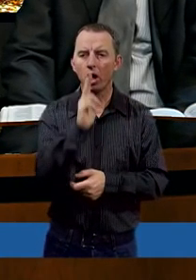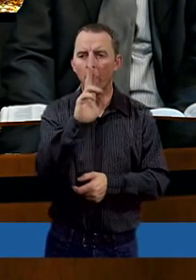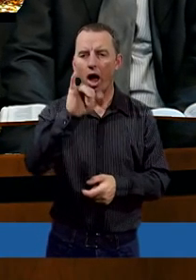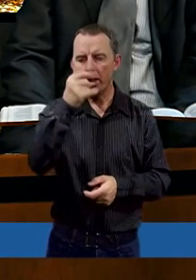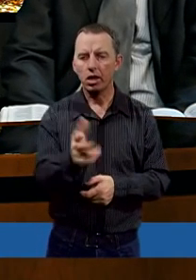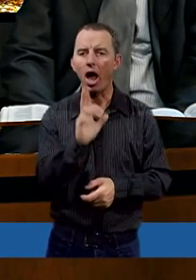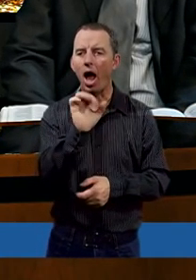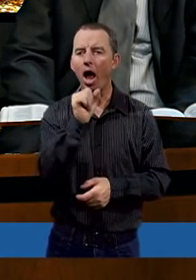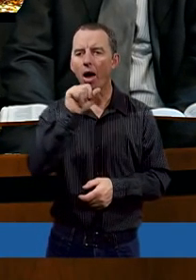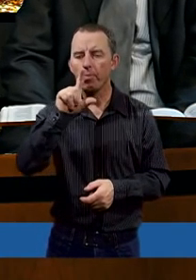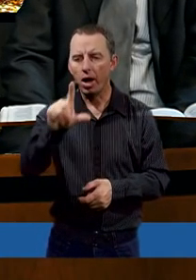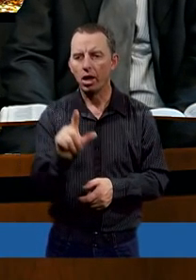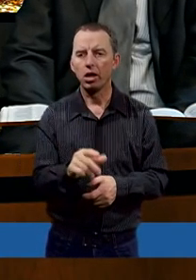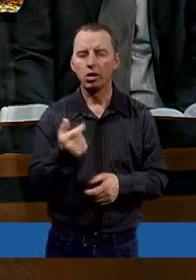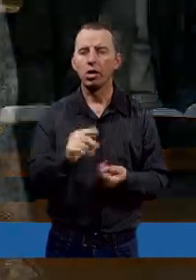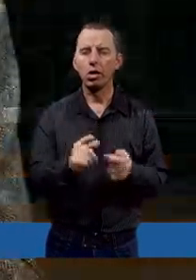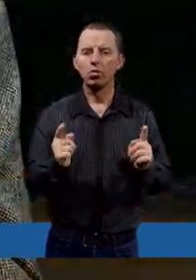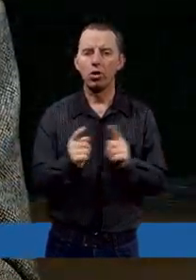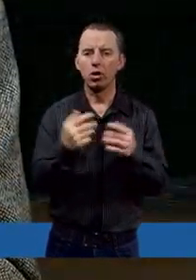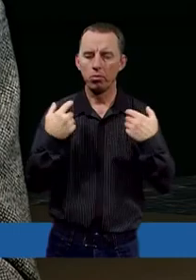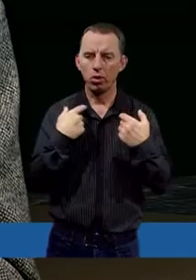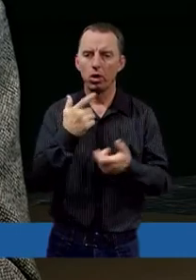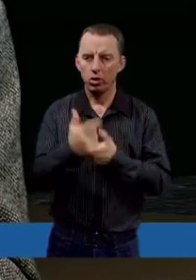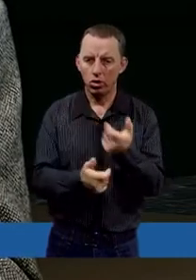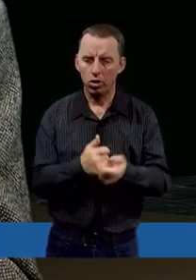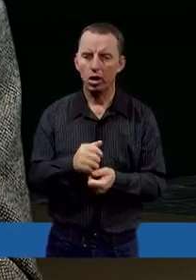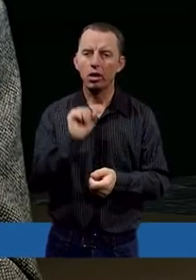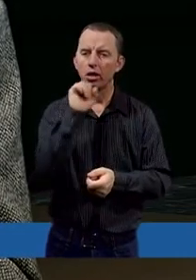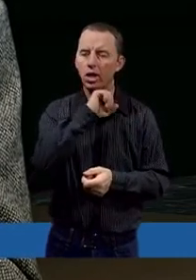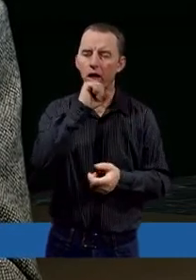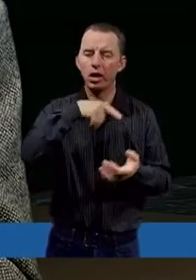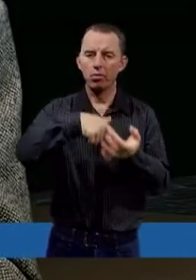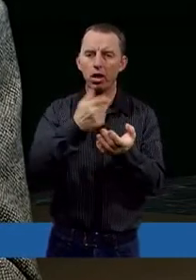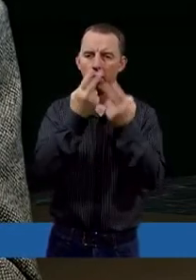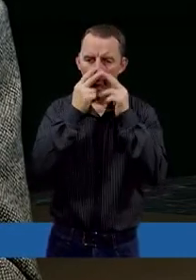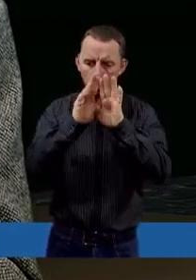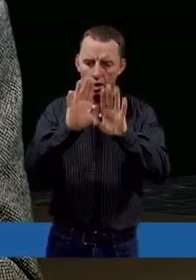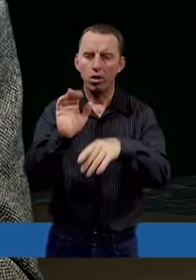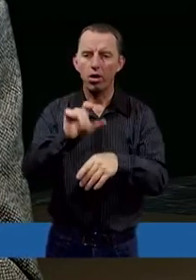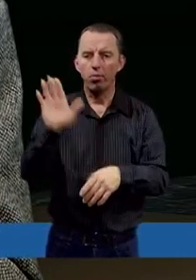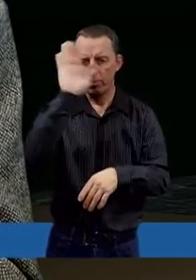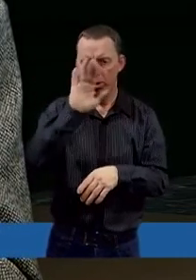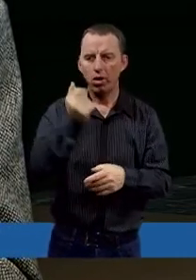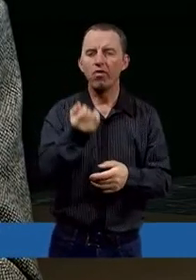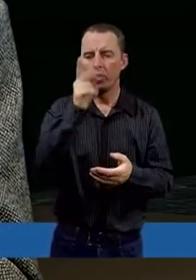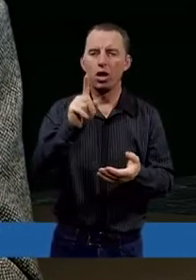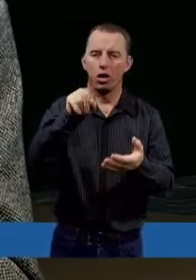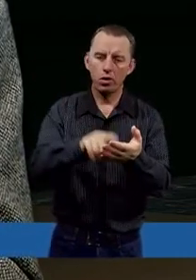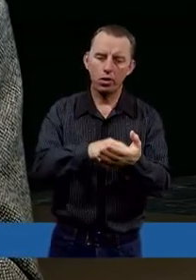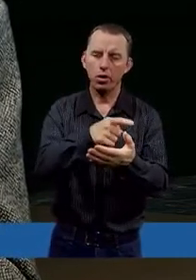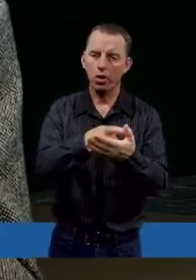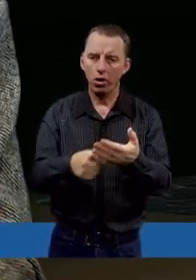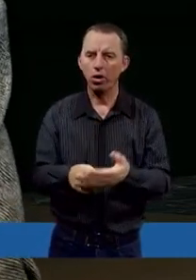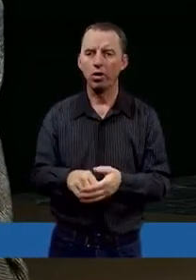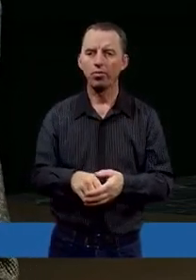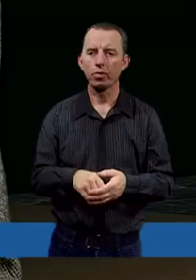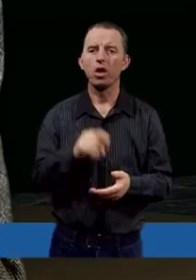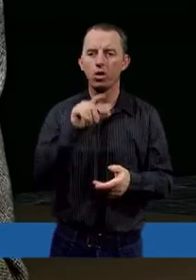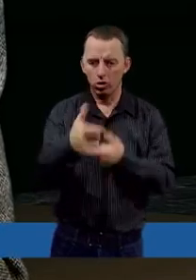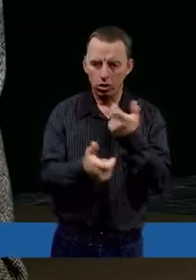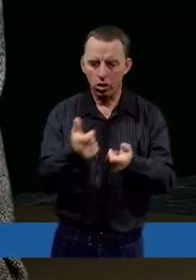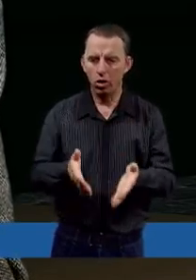Abla, historia Adama i Ewy, historia Izraelitów w Starym Testamencie pokazuje, że Pan Bóg wielokrotnie mówił, to